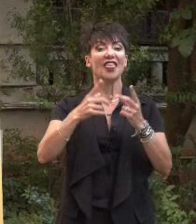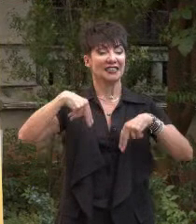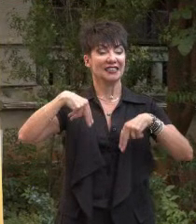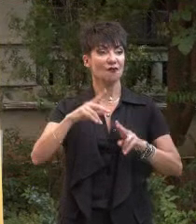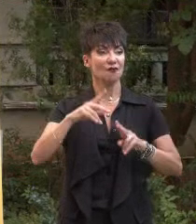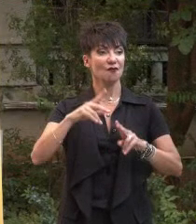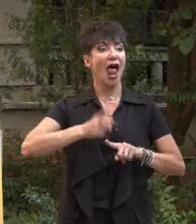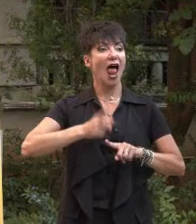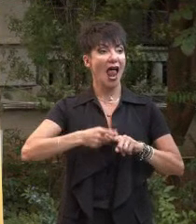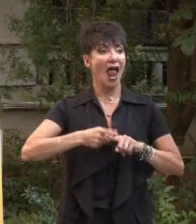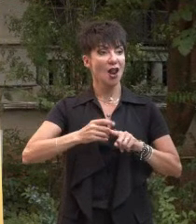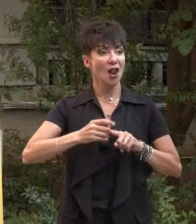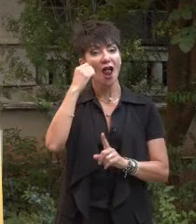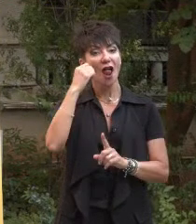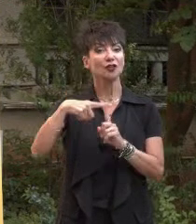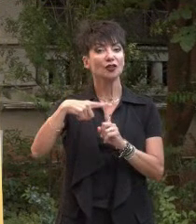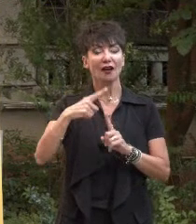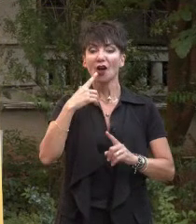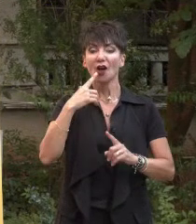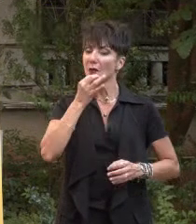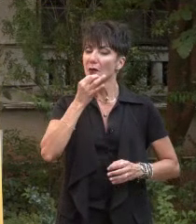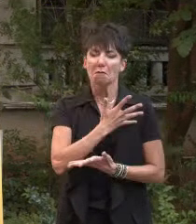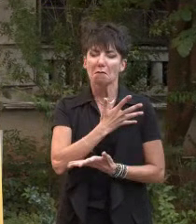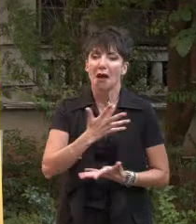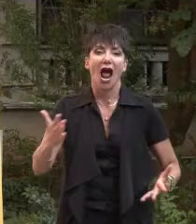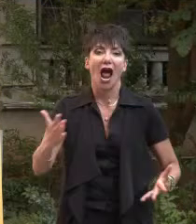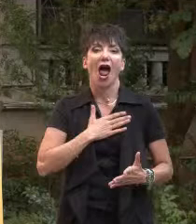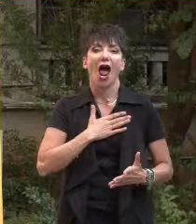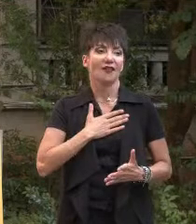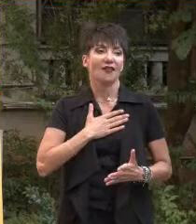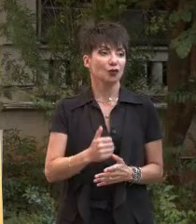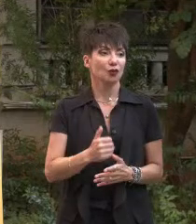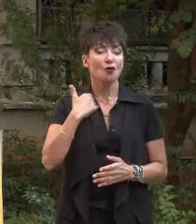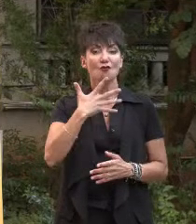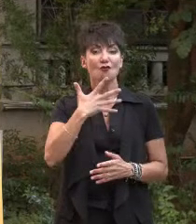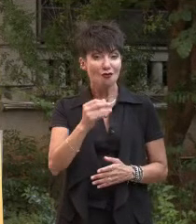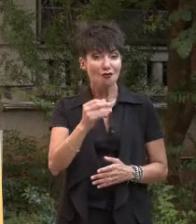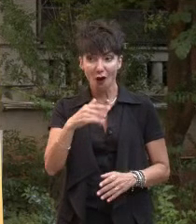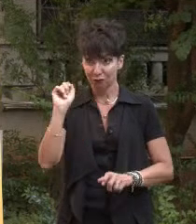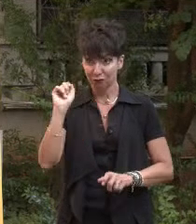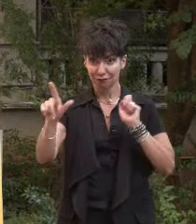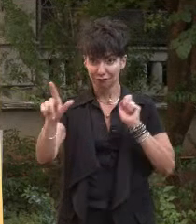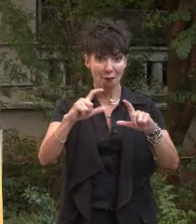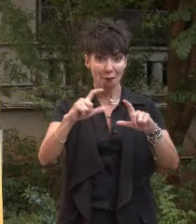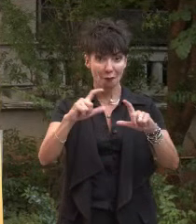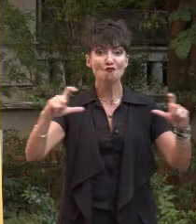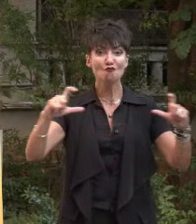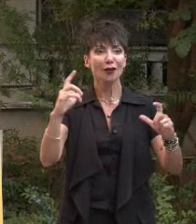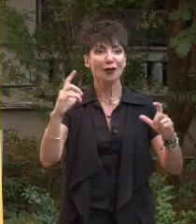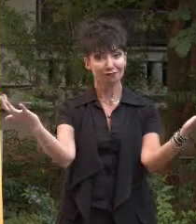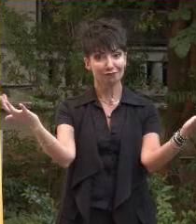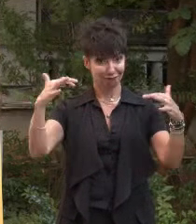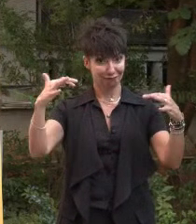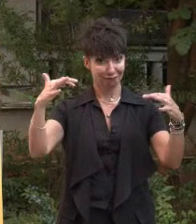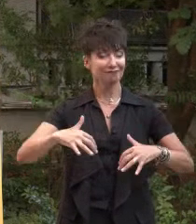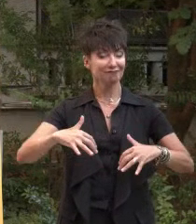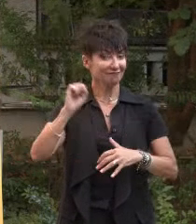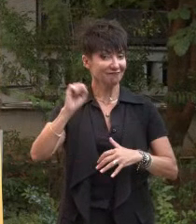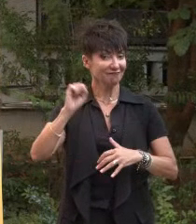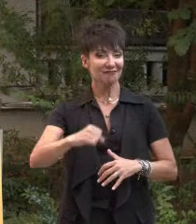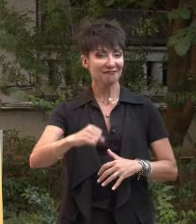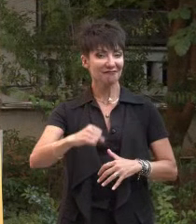Ελληνικού Ερυθρού Σταυρού, σας ευχαριστώ θερμά που ανταποκριθήκατε στην πρόσκλησή μας και μας τιμάτε με την παρουσία